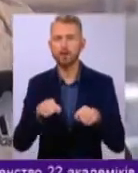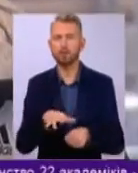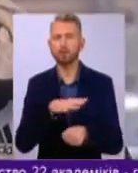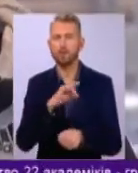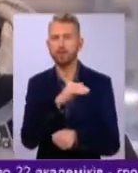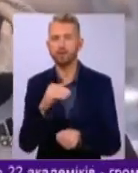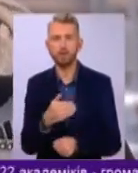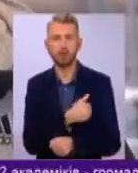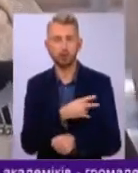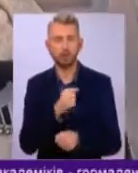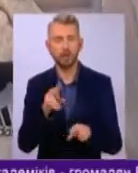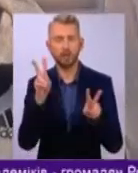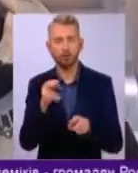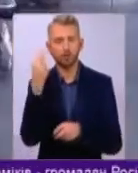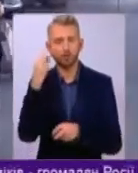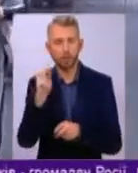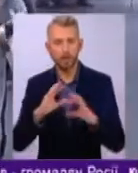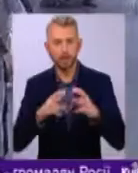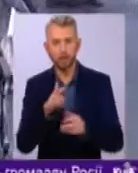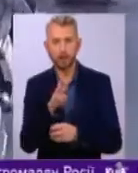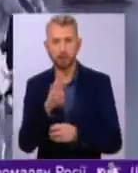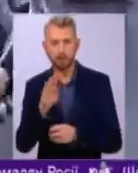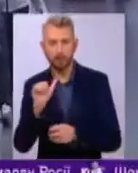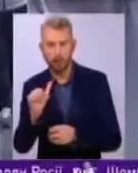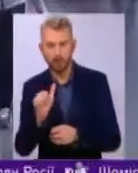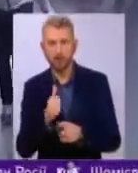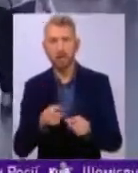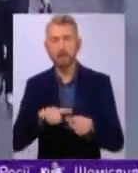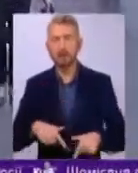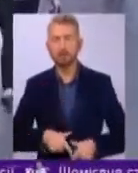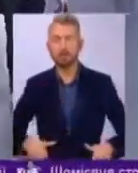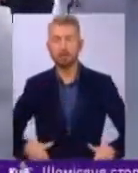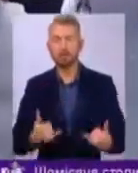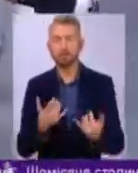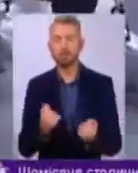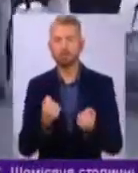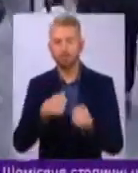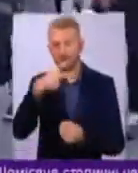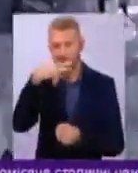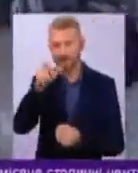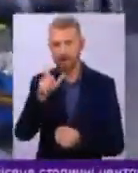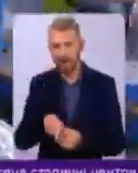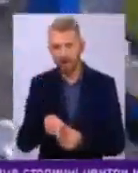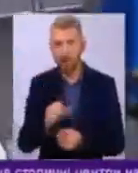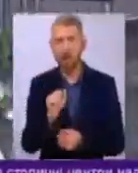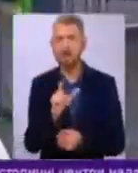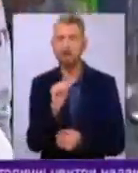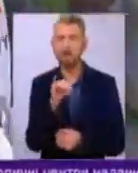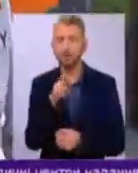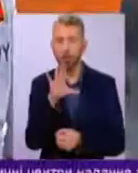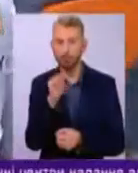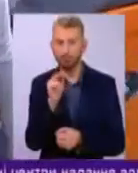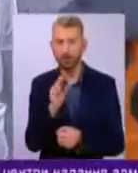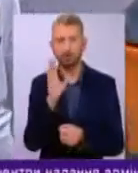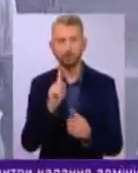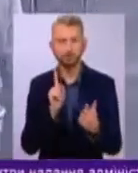офіційним претендентом на титул чемпіона світу WBA. Наразі цей пояс отримує мексиканець Абнер Мареса, а Єфимович зійдеться у поєдинку